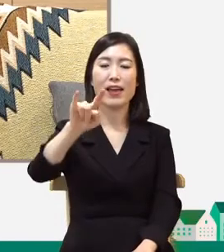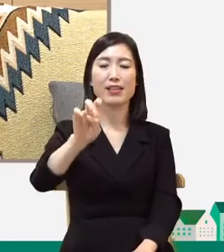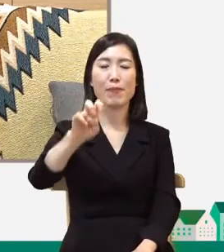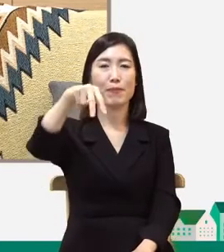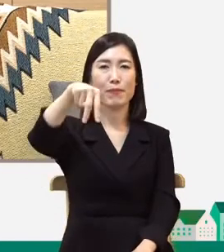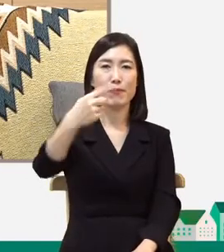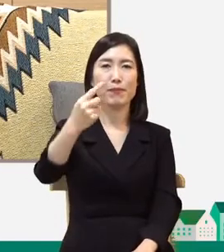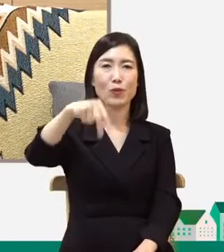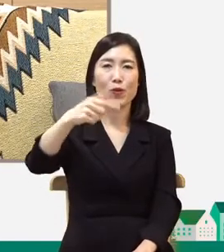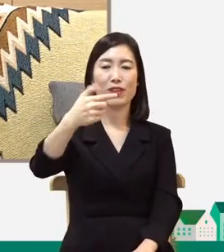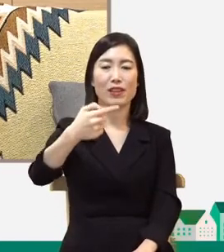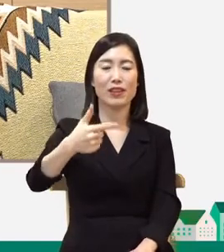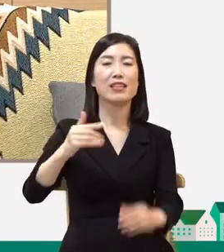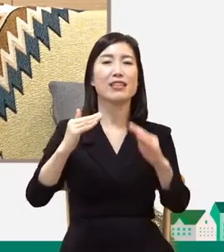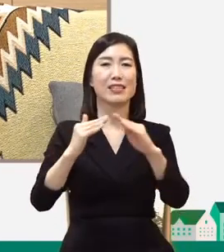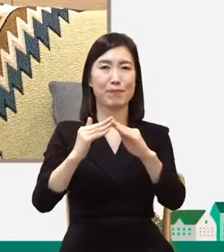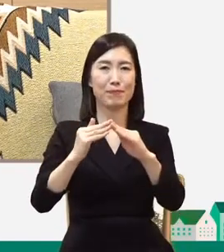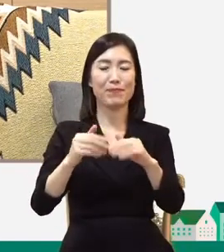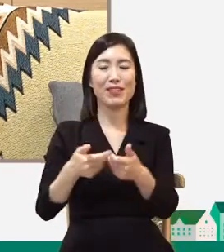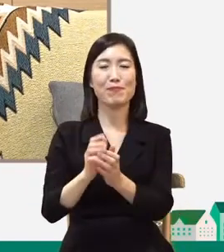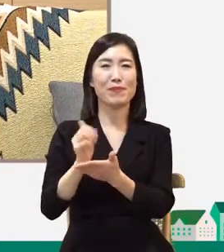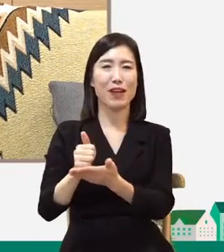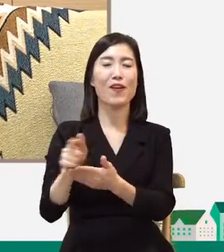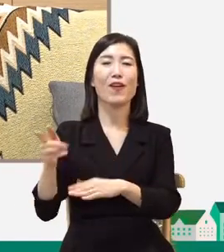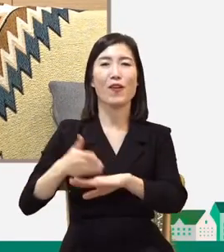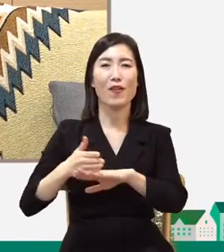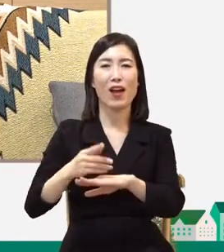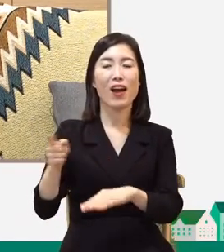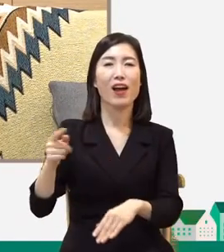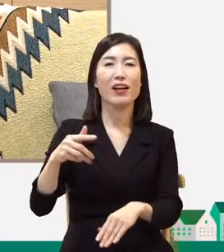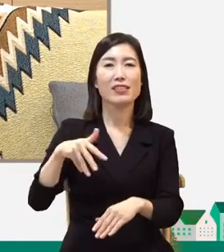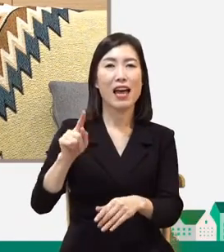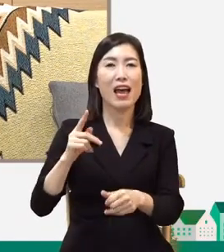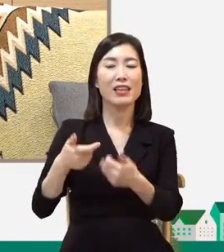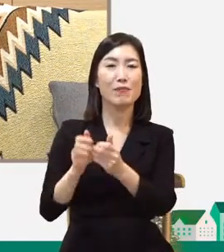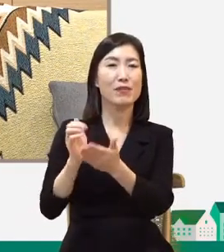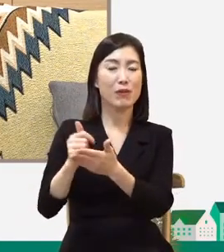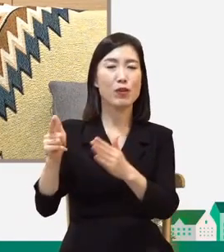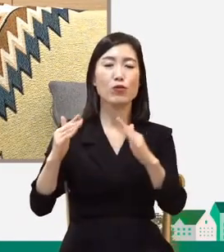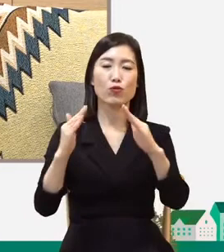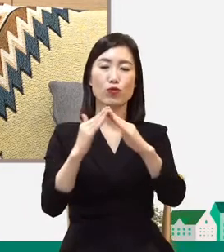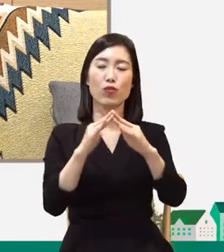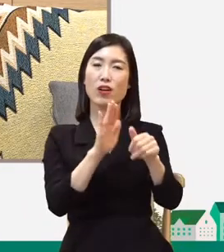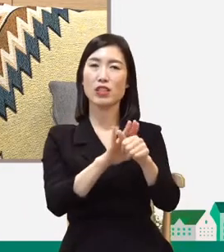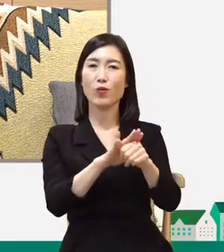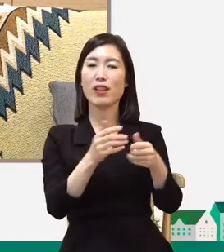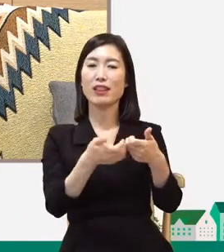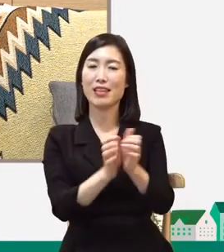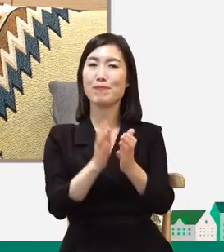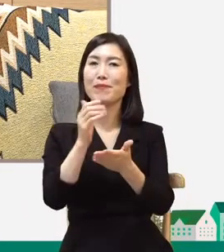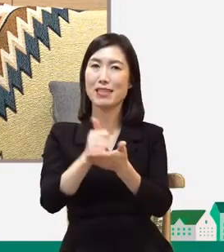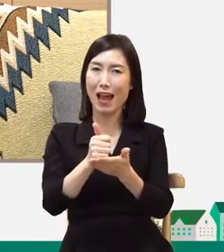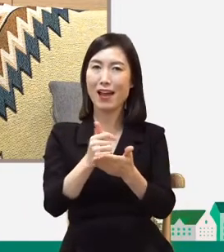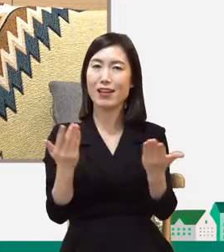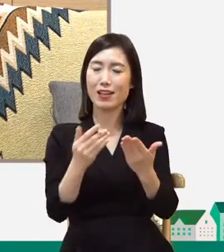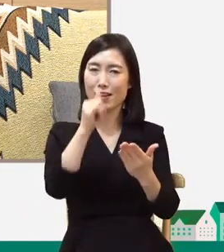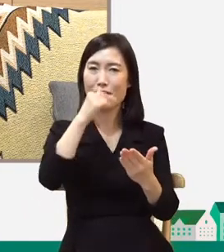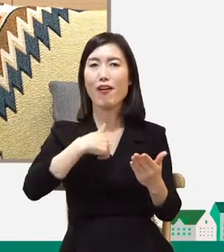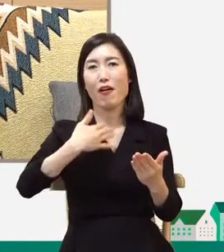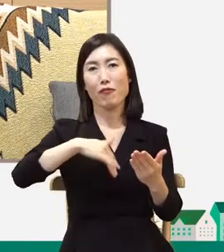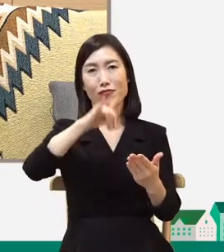잘 들었습니다. 차성은 팀장님은 이제 태화 샘솟는 집에서 주거지원부의 이제 팀장님으로 제가 알고